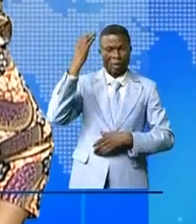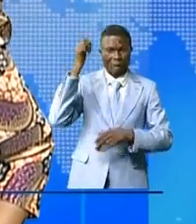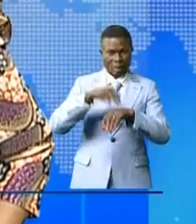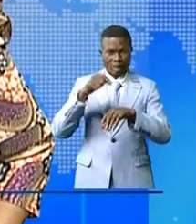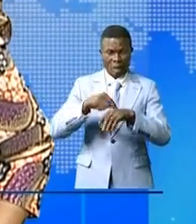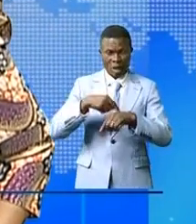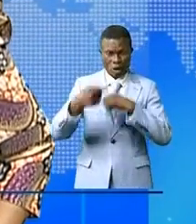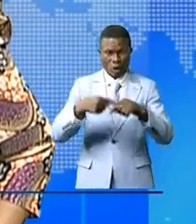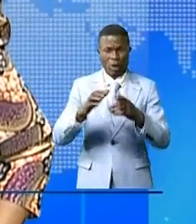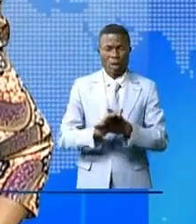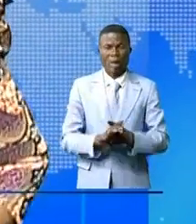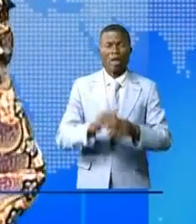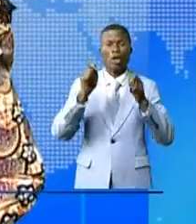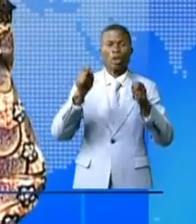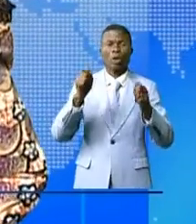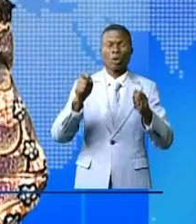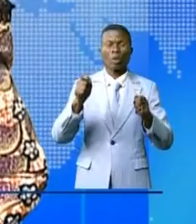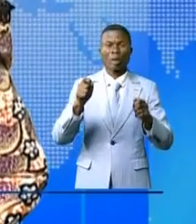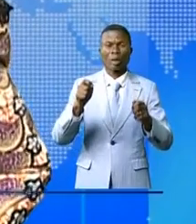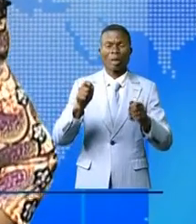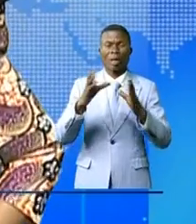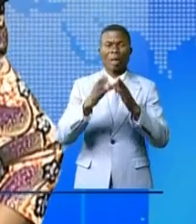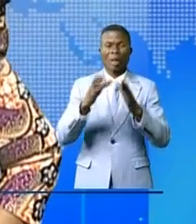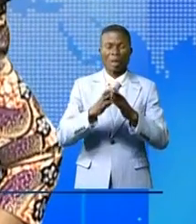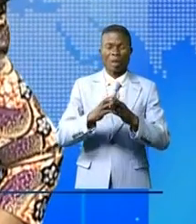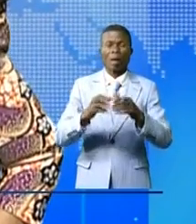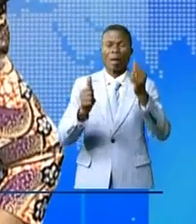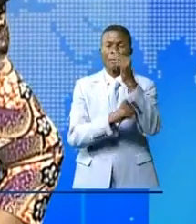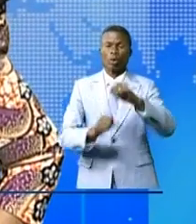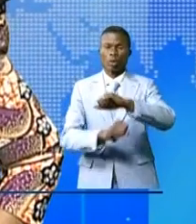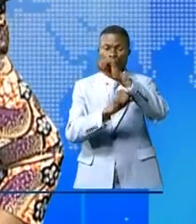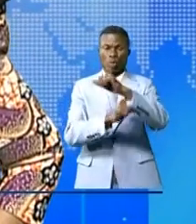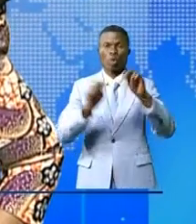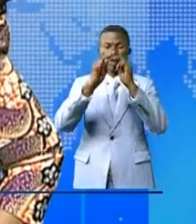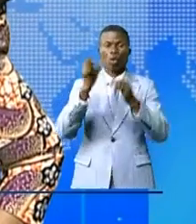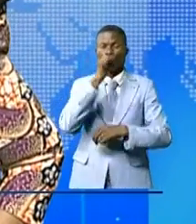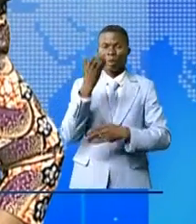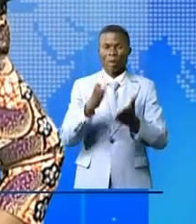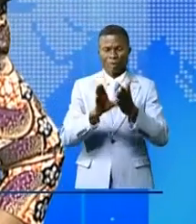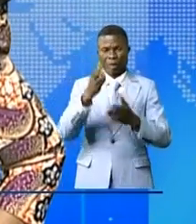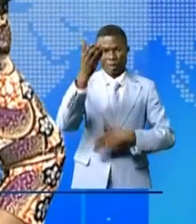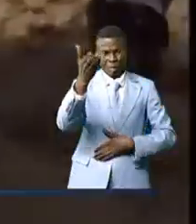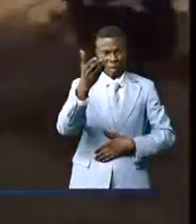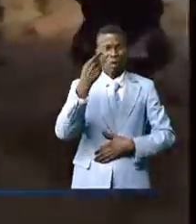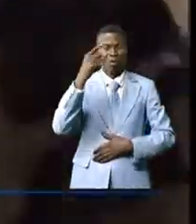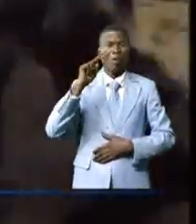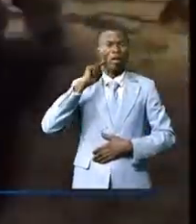faite aujourd'hui au cours d'un point de presse tenu par le producteur de cette prestation scénique, Eric Abamba et Bijoui Kamba.